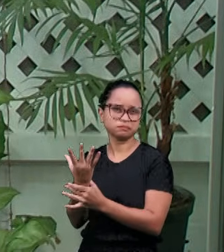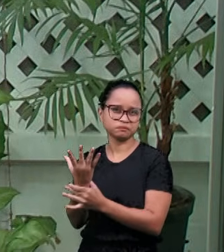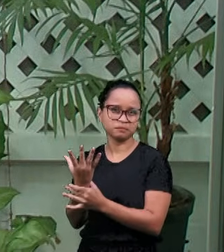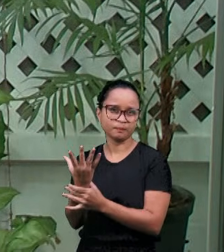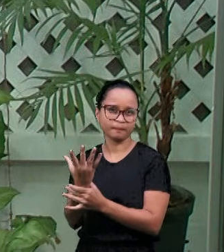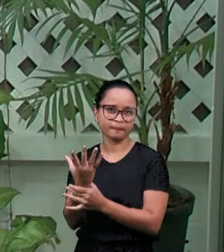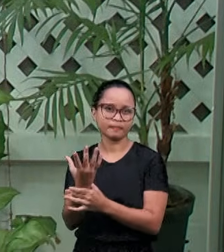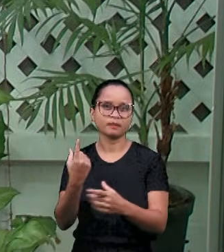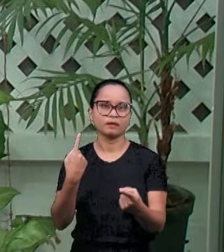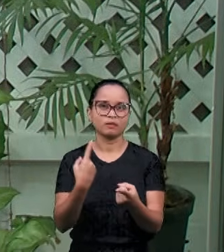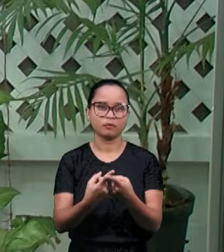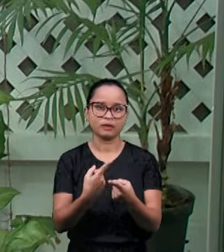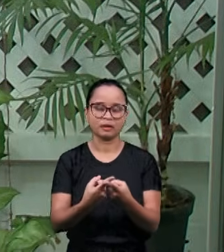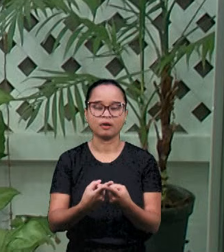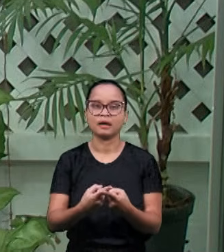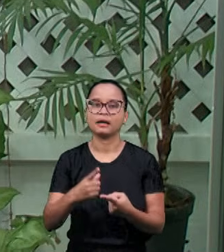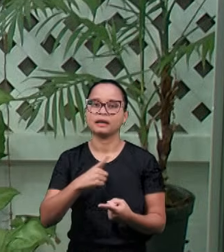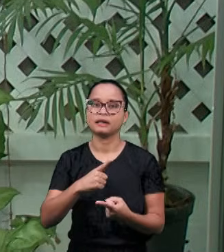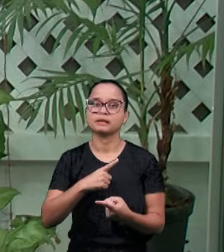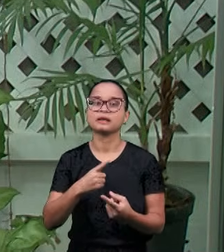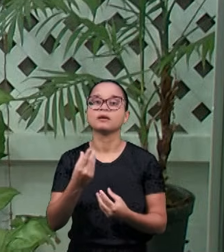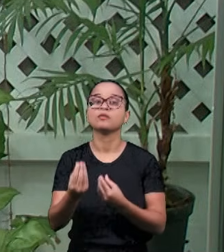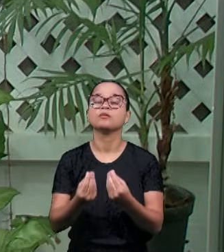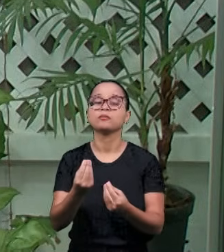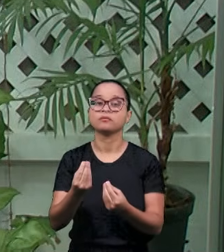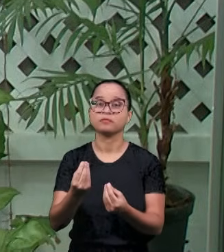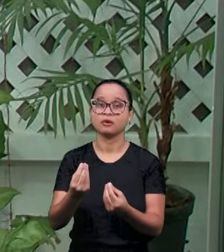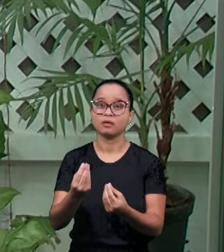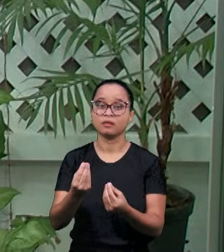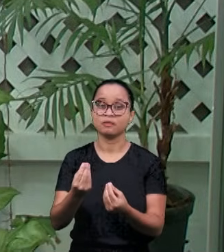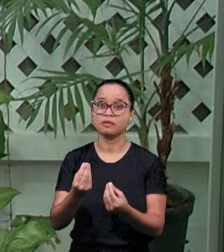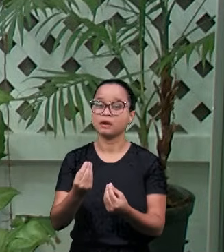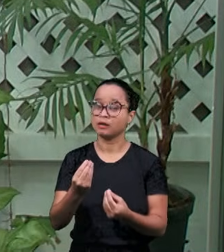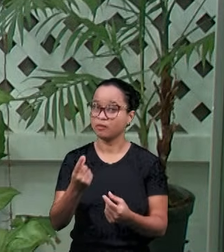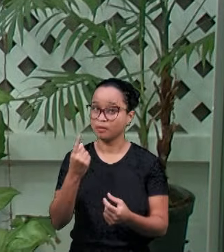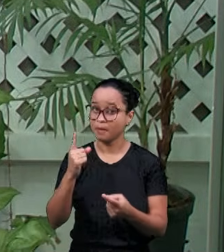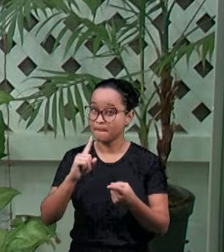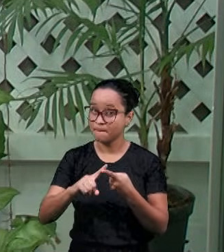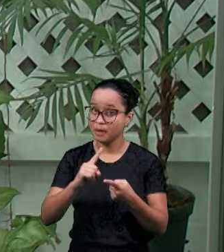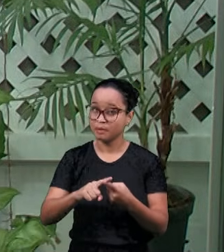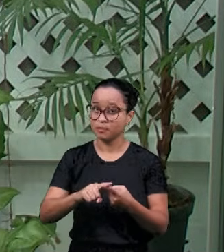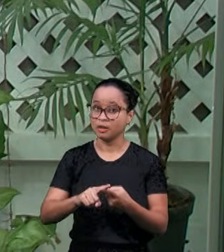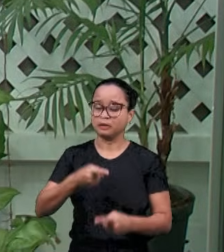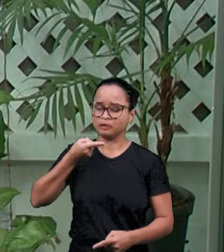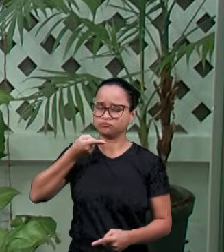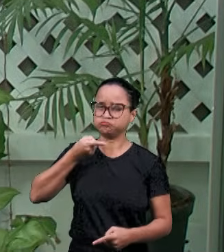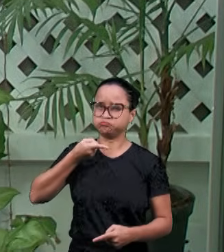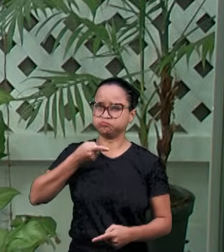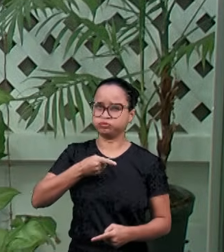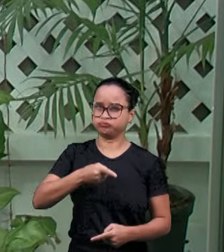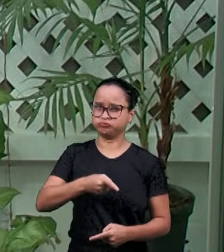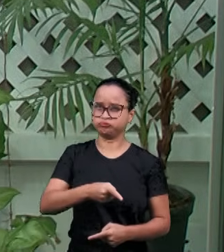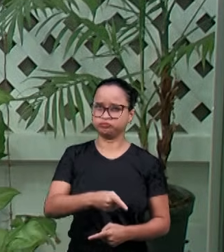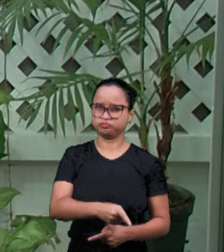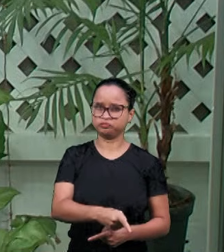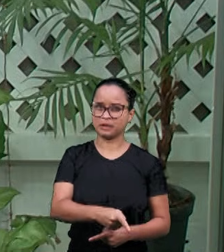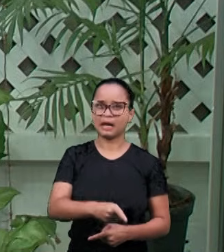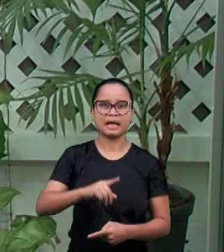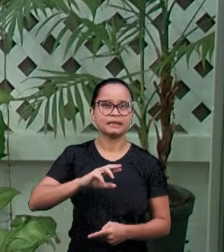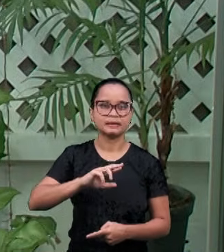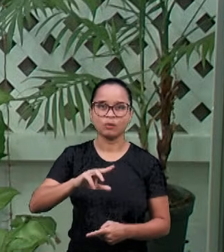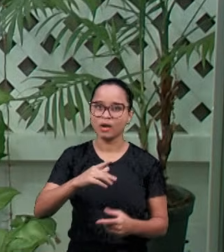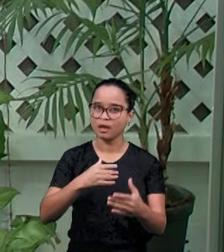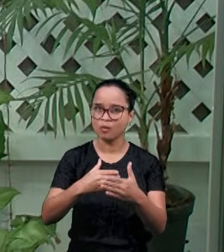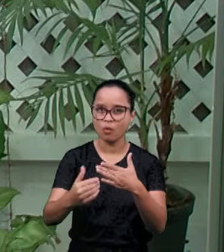elle va se nourrir, d'abord, ce sont des perles. Ils sont toujours dans une grande profondeur. Ce n'est pas n'importe